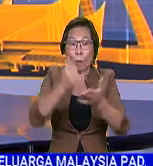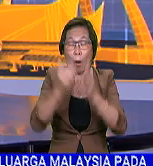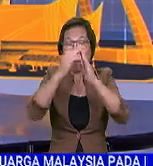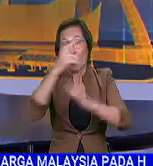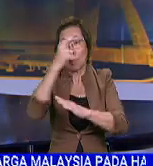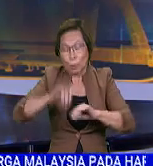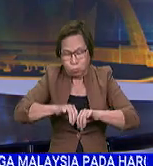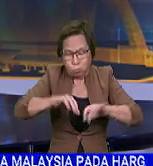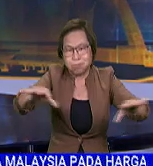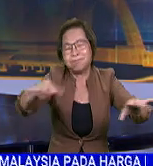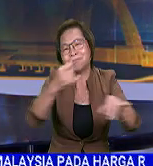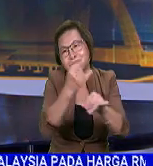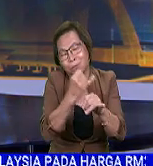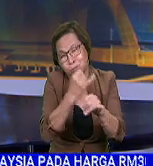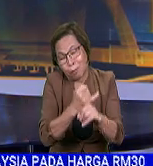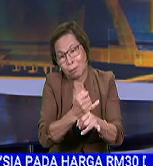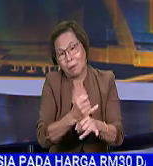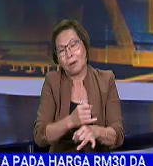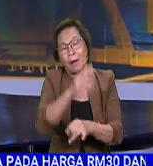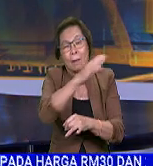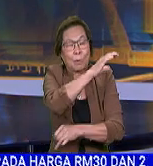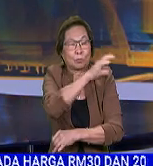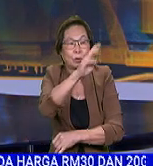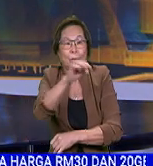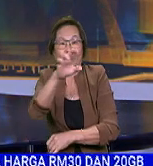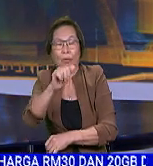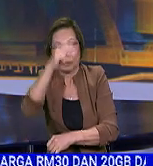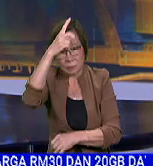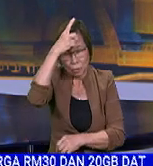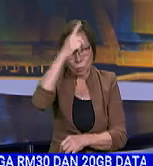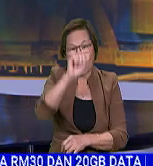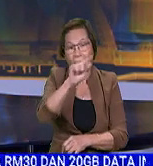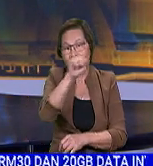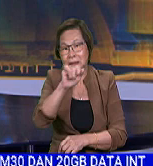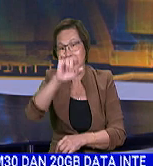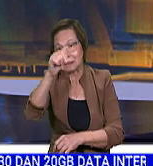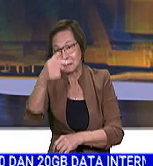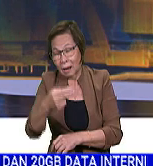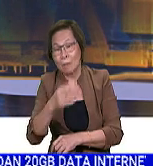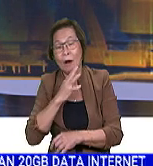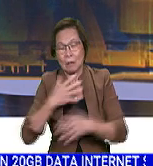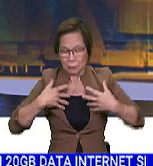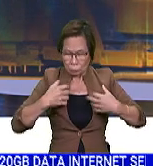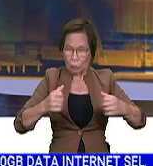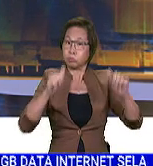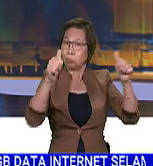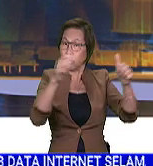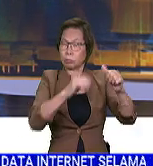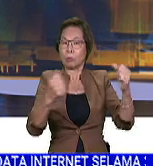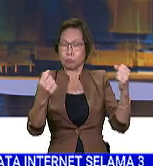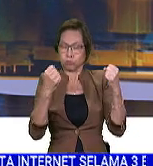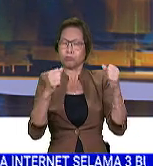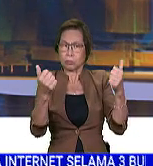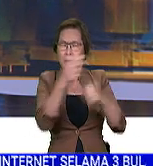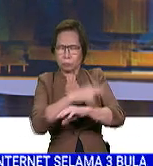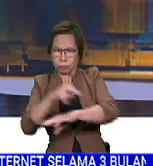di institusi berkenaan. Pengerusi MARA Datuk Seri Azizah Muhammad Dun berkata kesihatan mereka pada tahap baik dan stabil selain